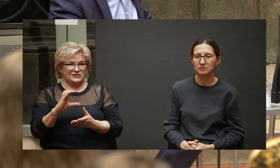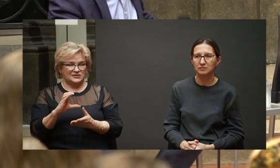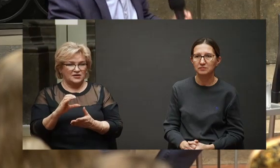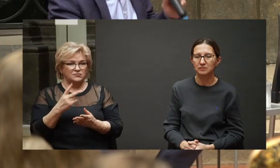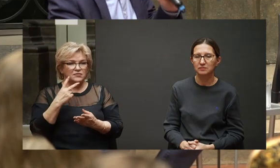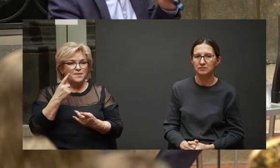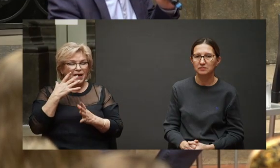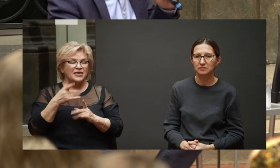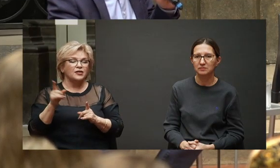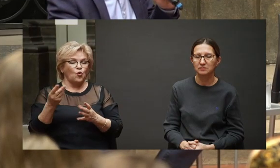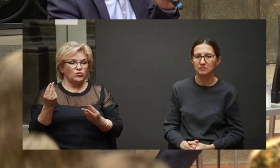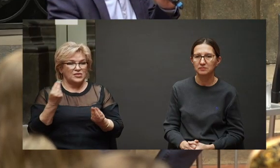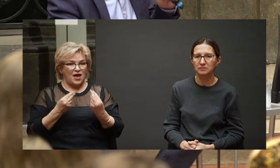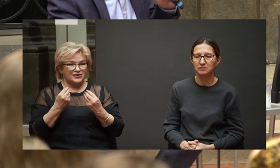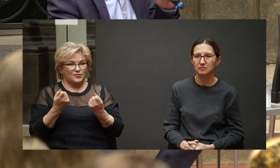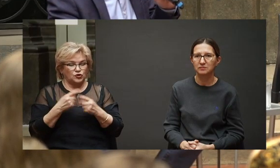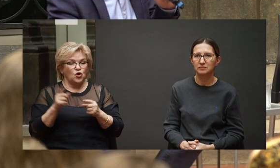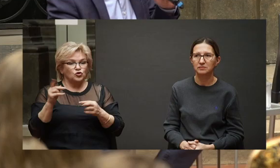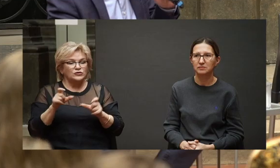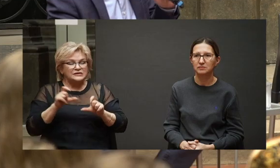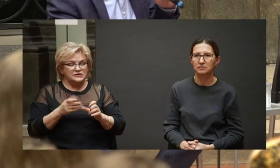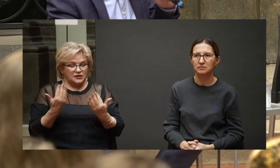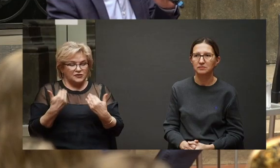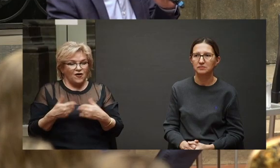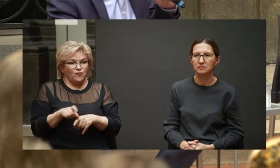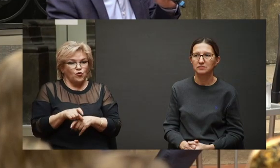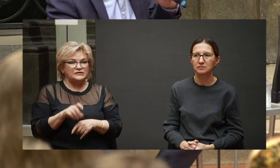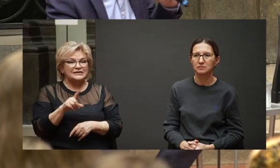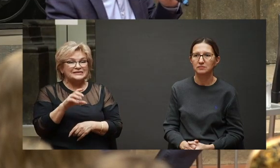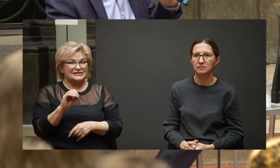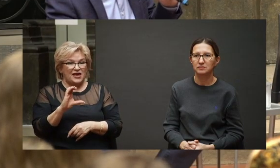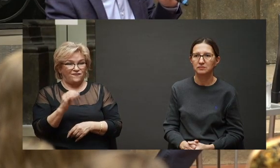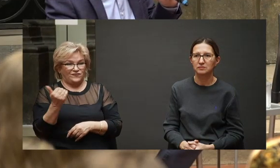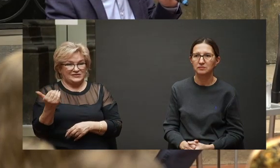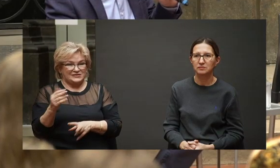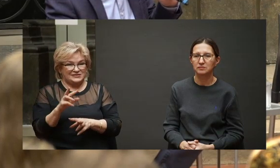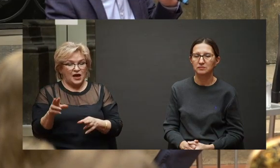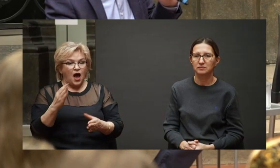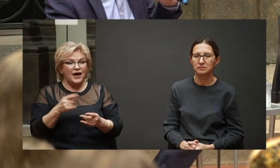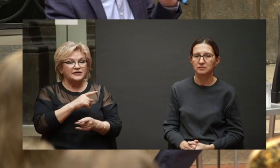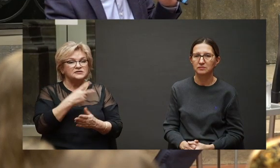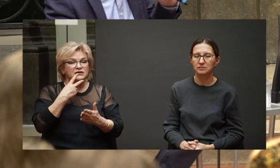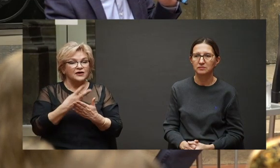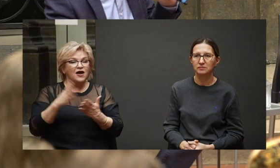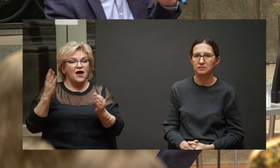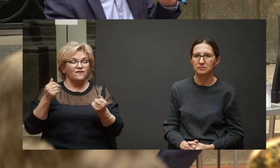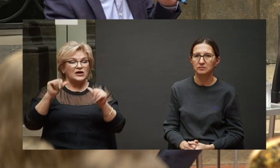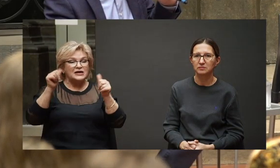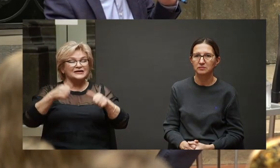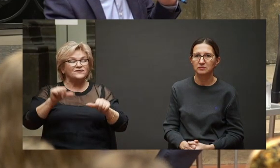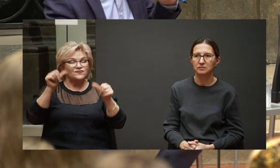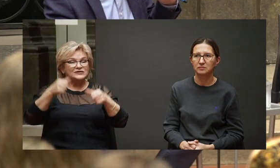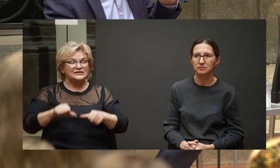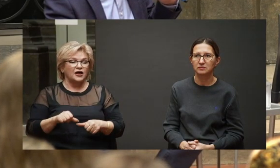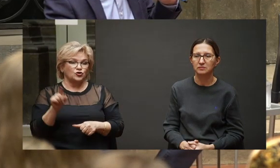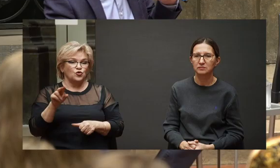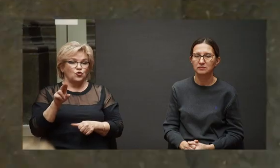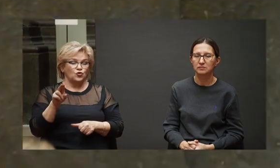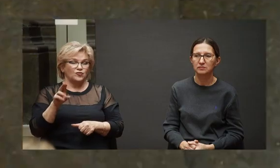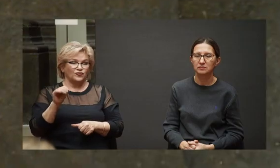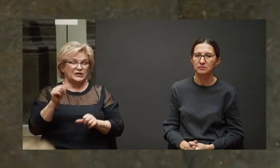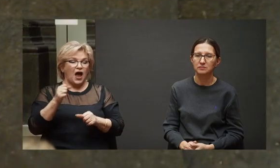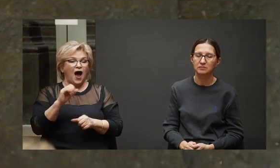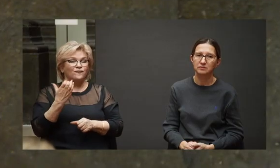понятно, что он одет по-другому, но он сидит в позе Зевса. А если вы посмотрите здесь на статую Августа из Примопорта, вы узнаете очень